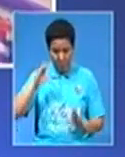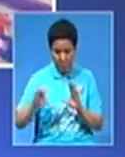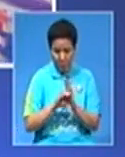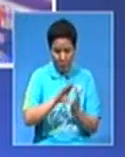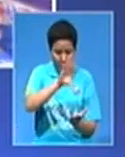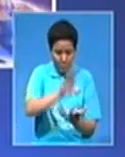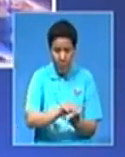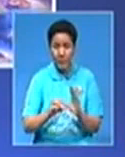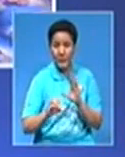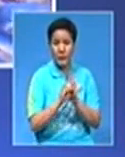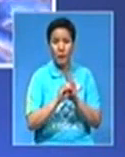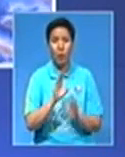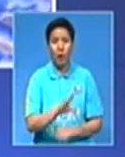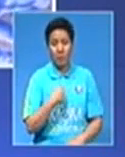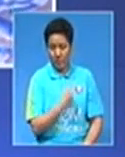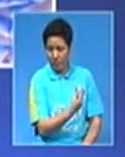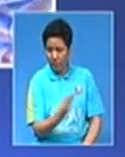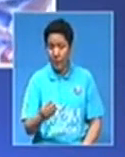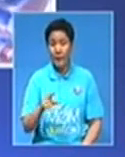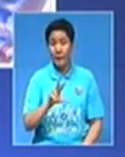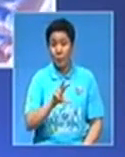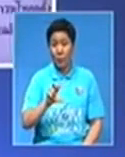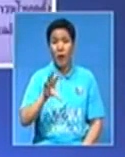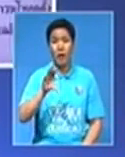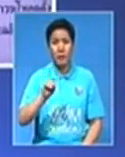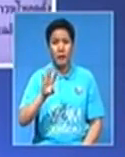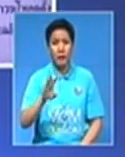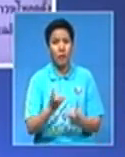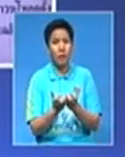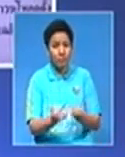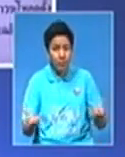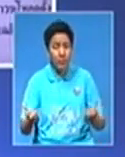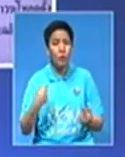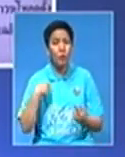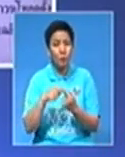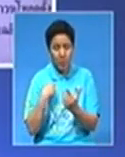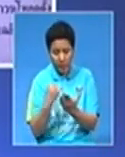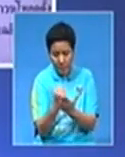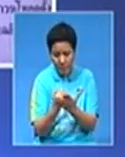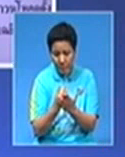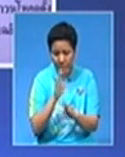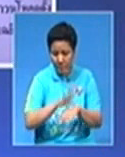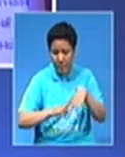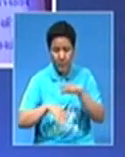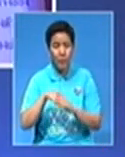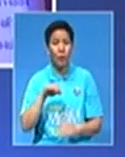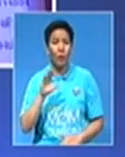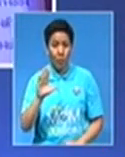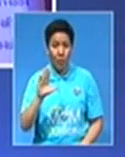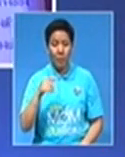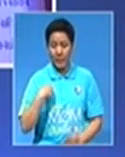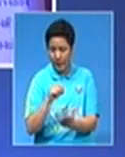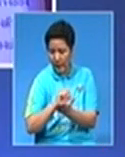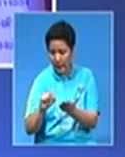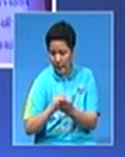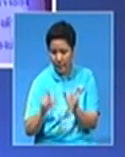ข้อมูลด้านลิขสิทธิ์ถึง354ผลงานซึ่งรวมถึงงานด้านศิลปกรรมฝีพระหัตถ์งานพระราชนิพนธ์ก